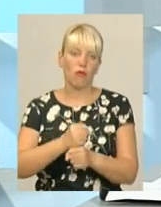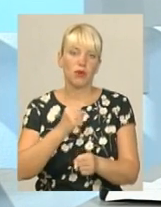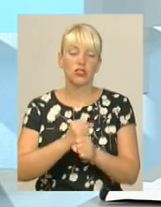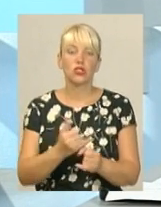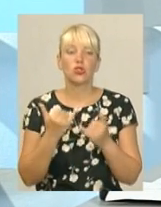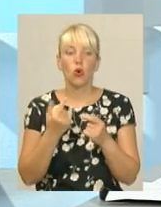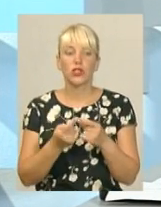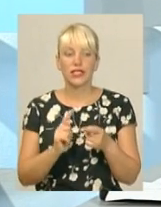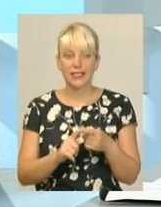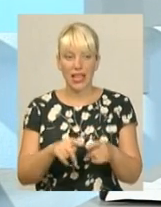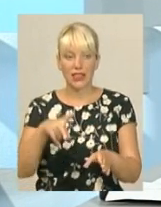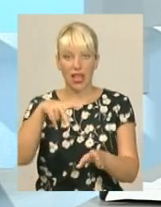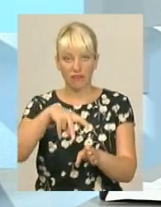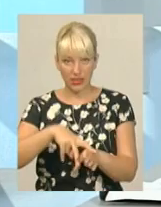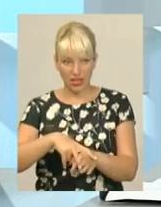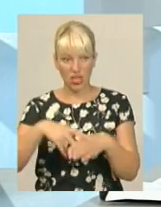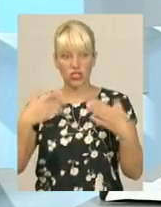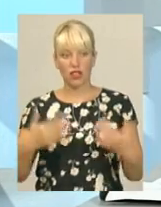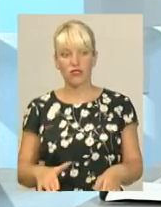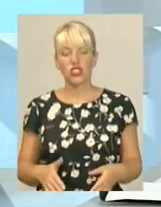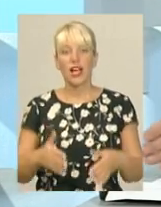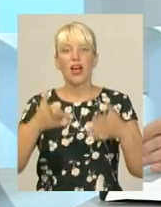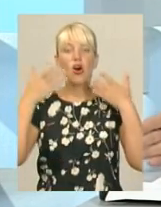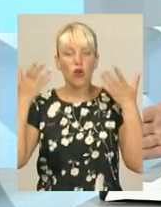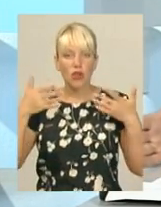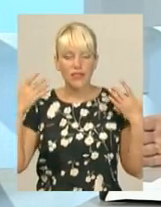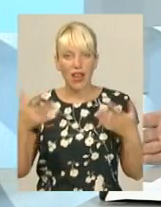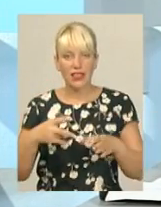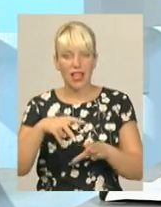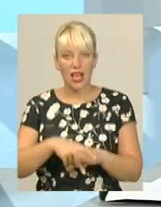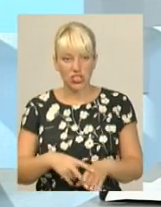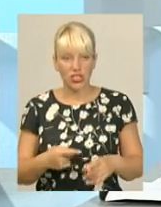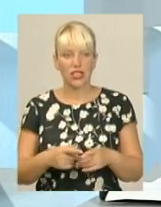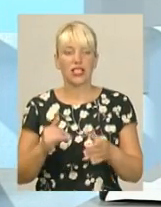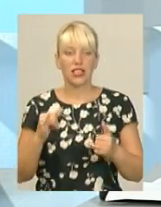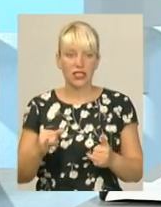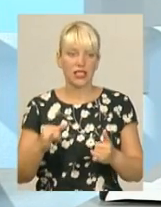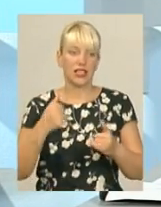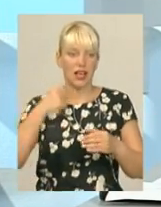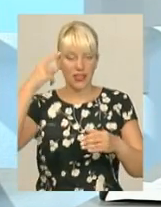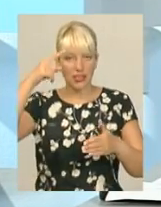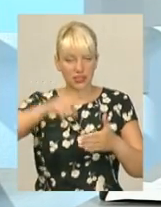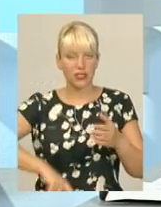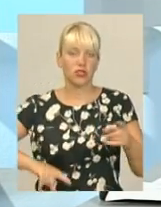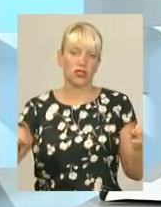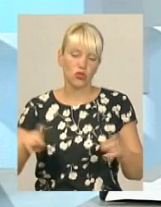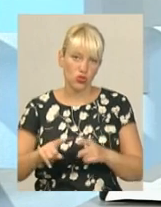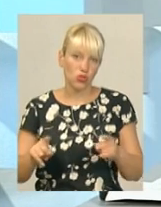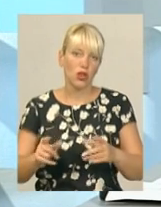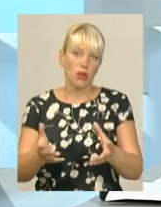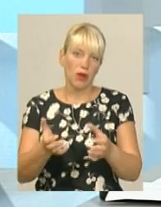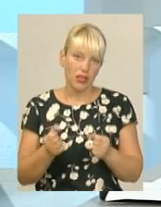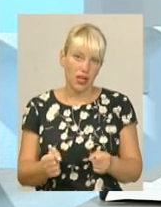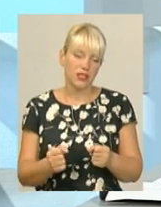це навантаження просто розвантажено вже по напрямках служб. І я надіюся, що з прийняттям закону